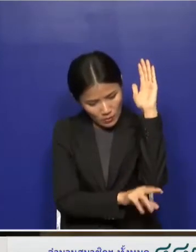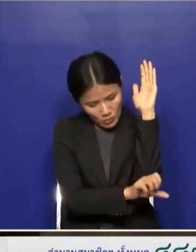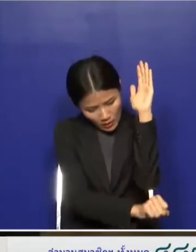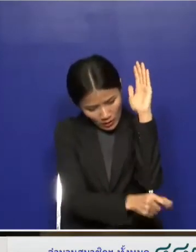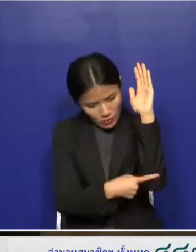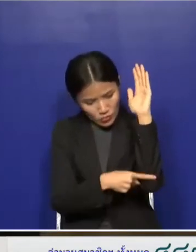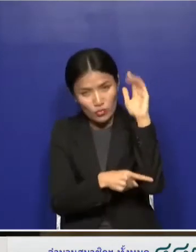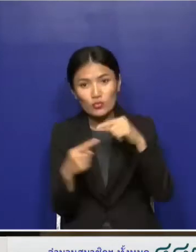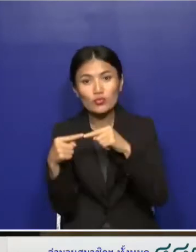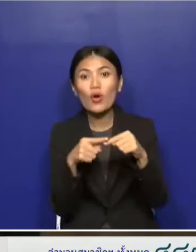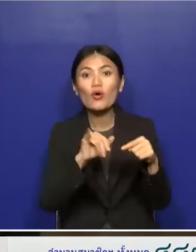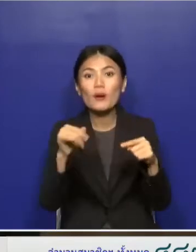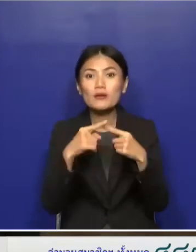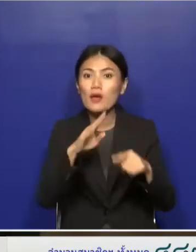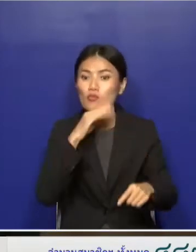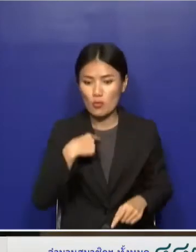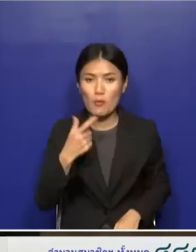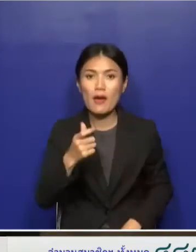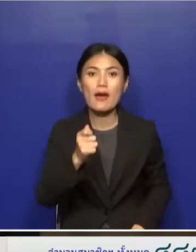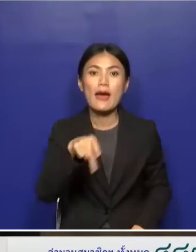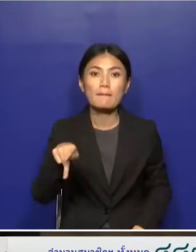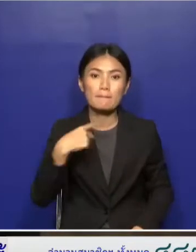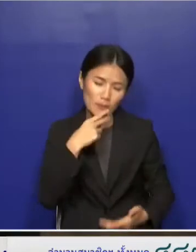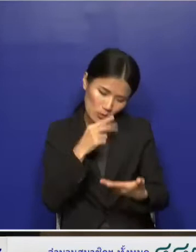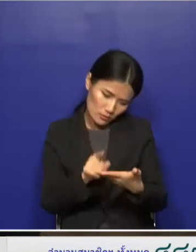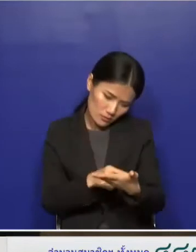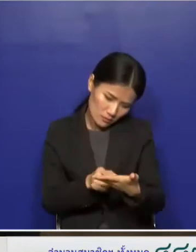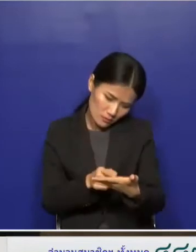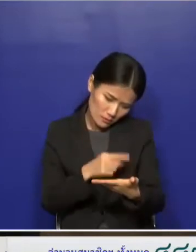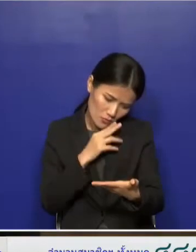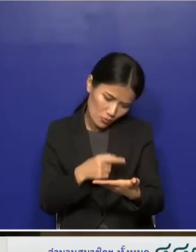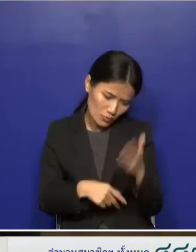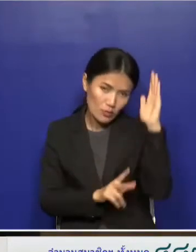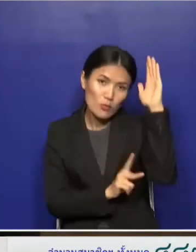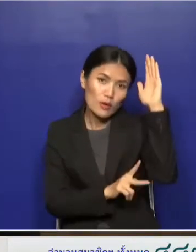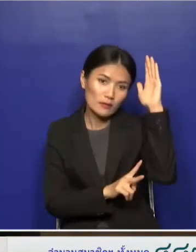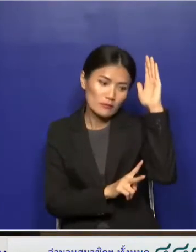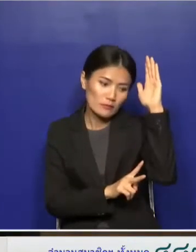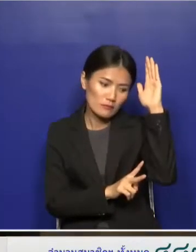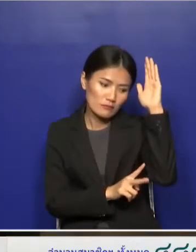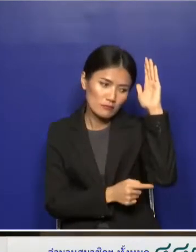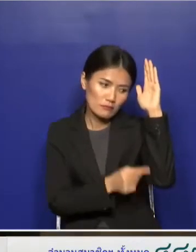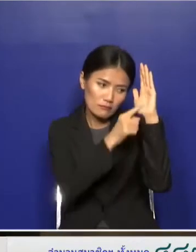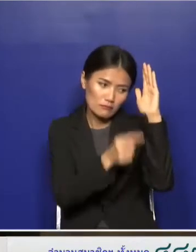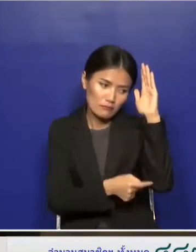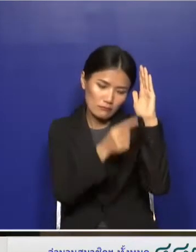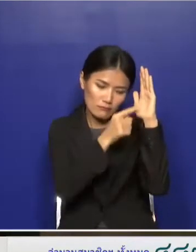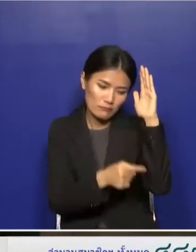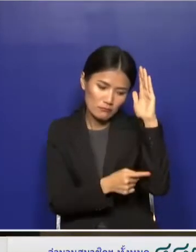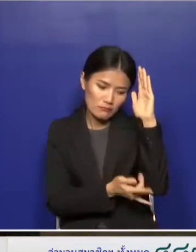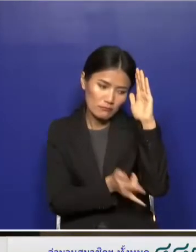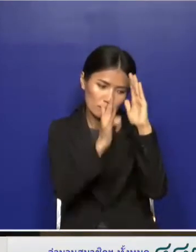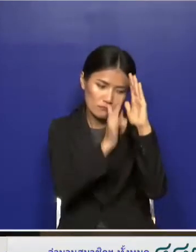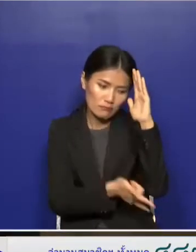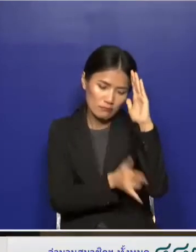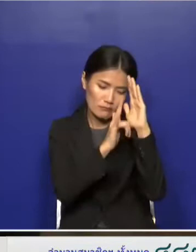ต่อแต่อย่างผมนั่งเซิร์ชในแอปเนี่ยนะครับถ้าผมไปกับภูเก็ตจังหวัดเดียวเนี่ยราคาตั๋วเริ่มต้นณตอนนี้เลยนะ